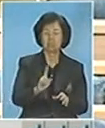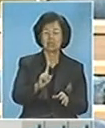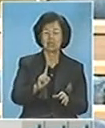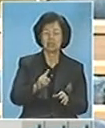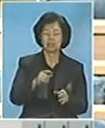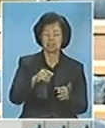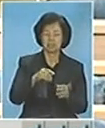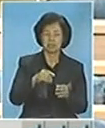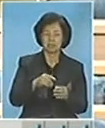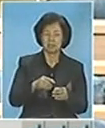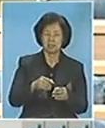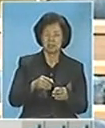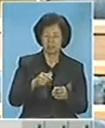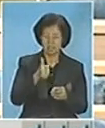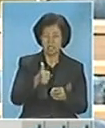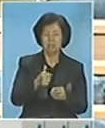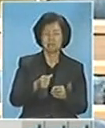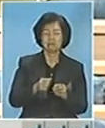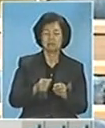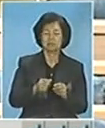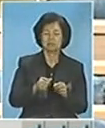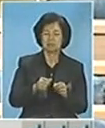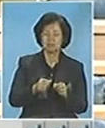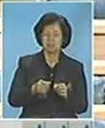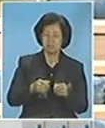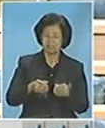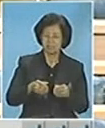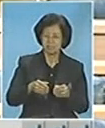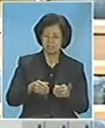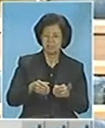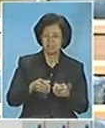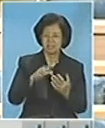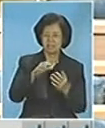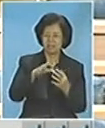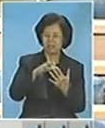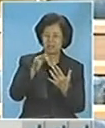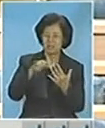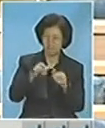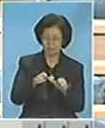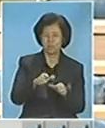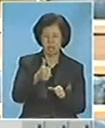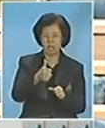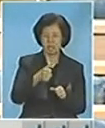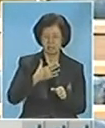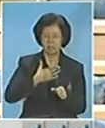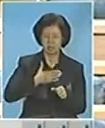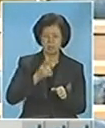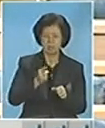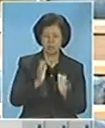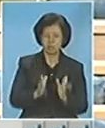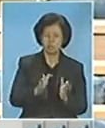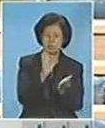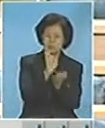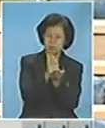านเลือกที่อยู่ได้ครับผมคนสมุทรปราการครับท่านประธานครับช่วยเข้าใจด้วยครับแล้วก็ เรื่องนี้ขอให้ผู้อภิปร